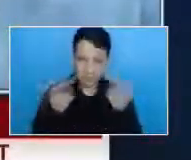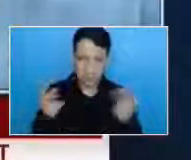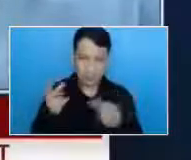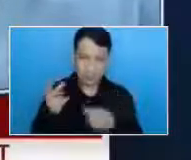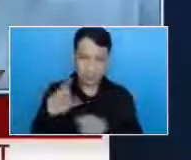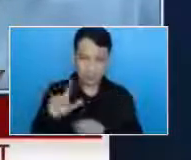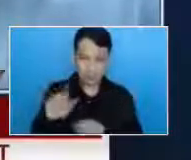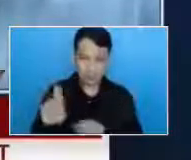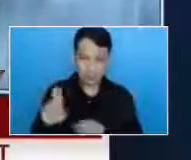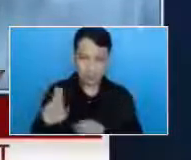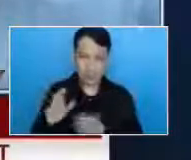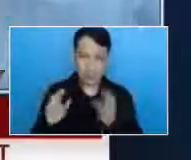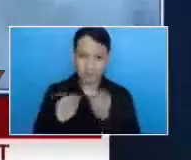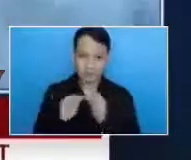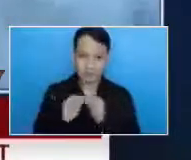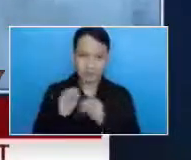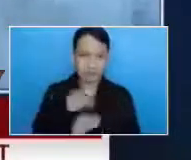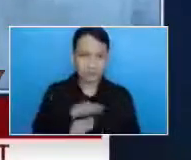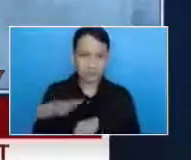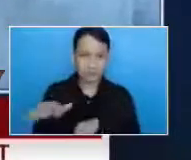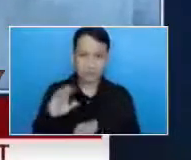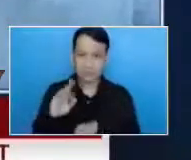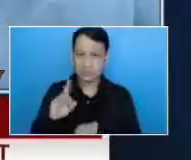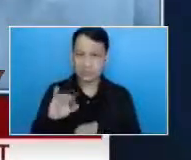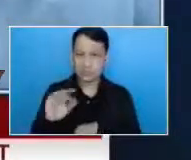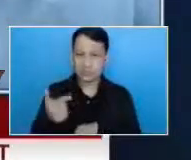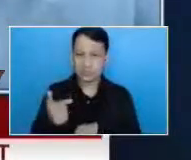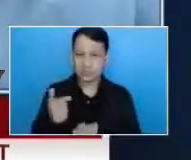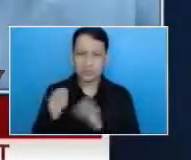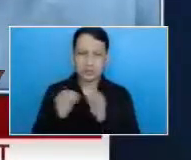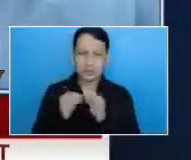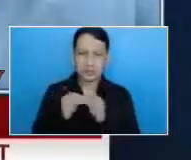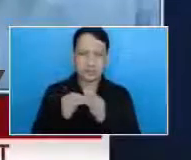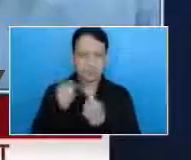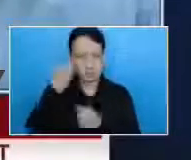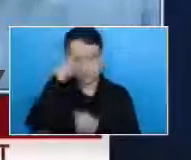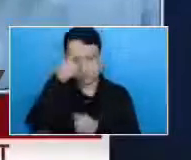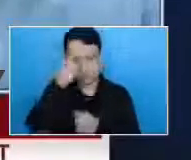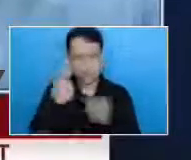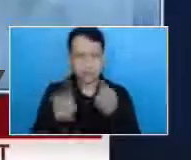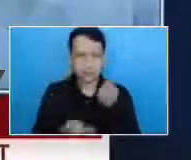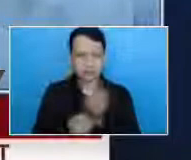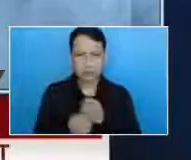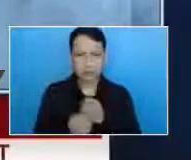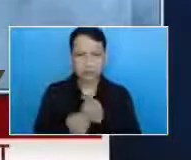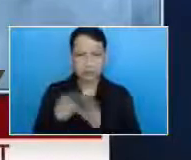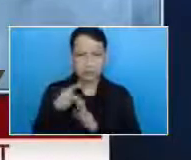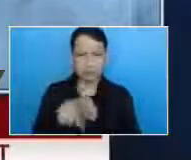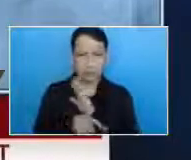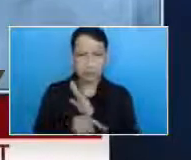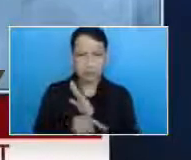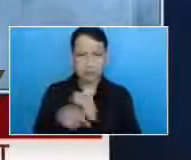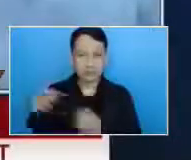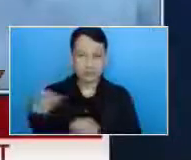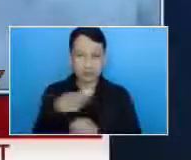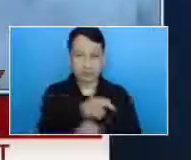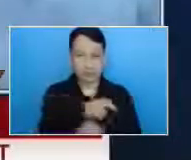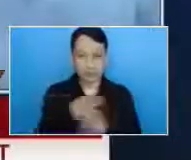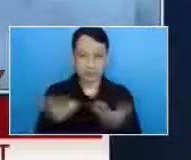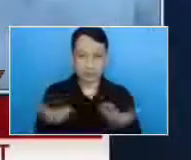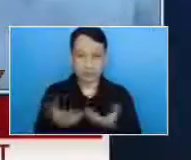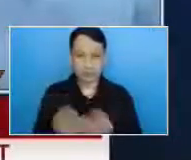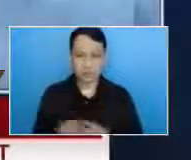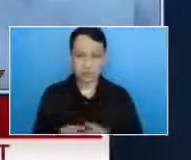sa mga resort at mag-inspect. They have the authority to regulate public gatherings. Ang mga pinababantayan po